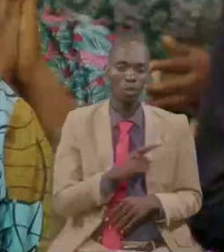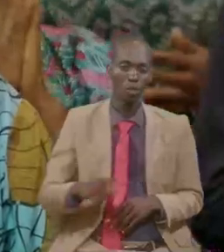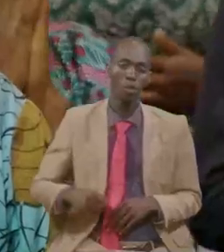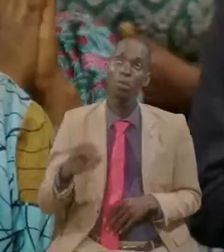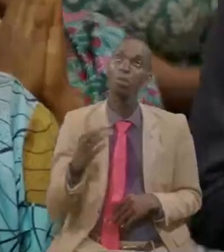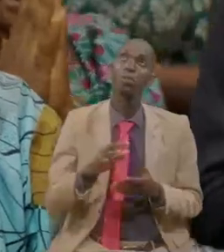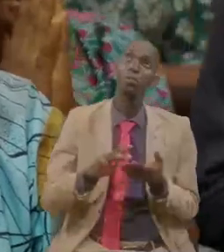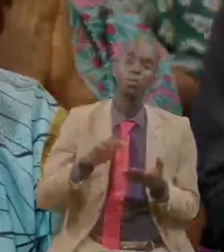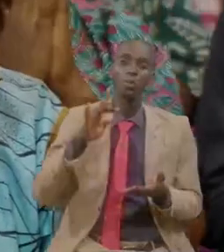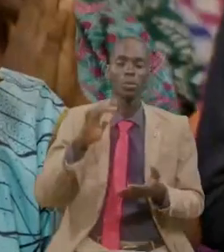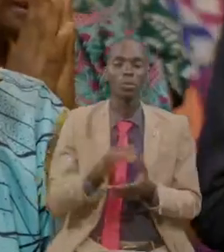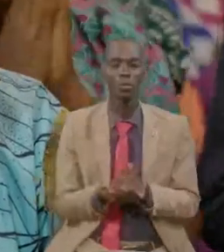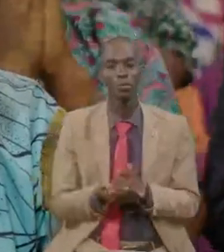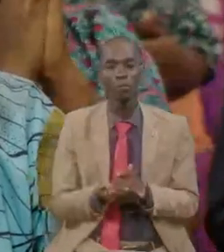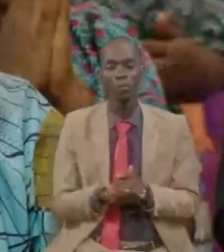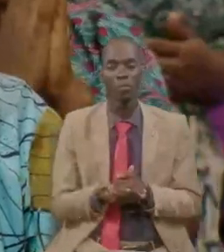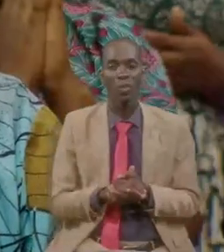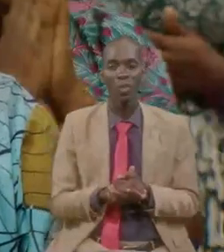gloire.